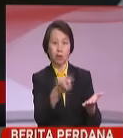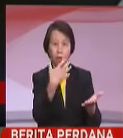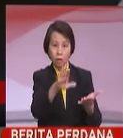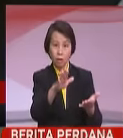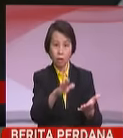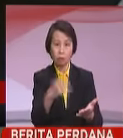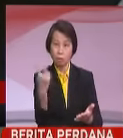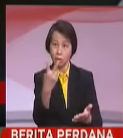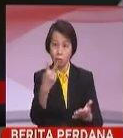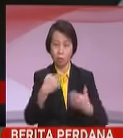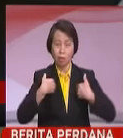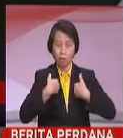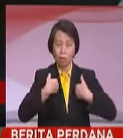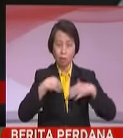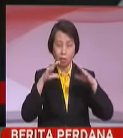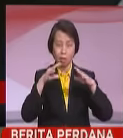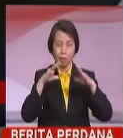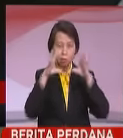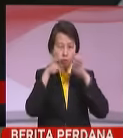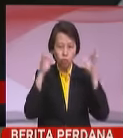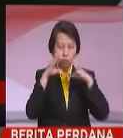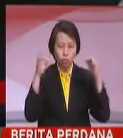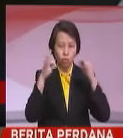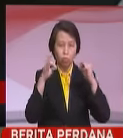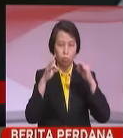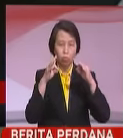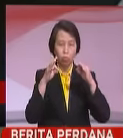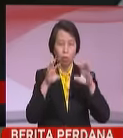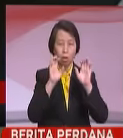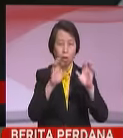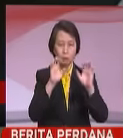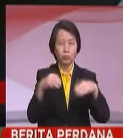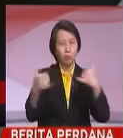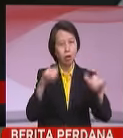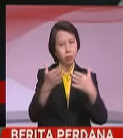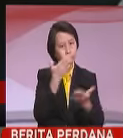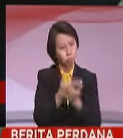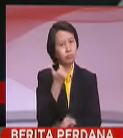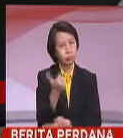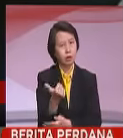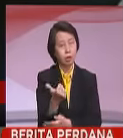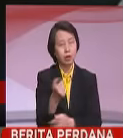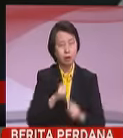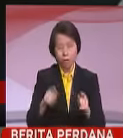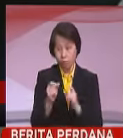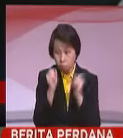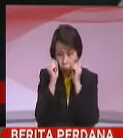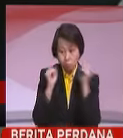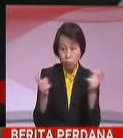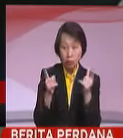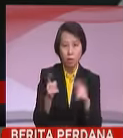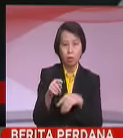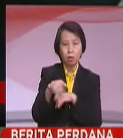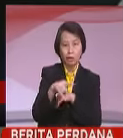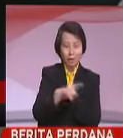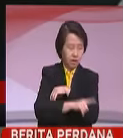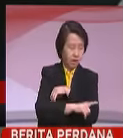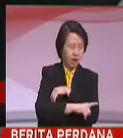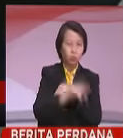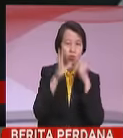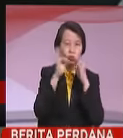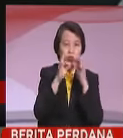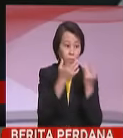selepas kedua-dua haiwan terbabit dilihat bermain-main dengan baik. Tetapi apa yang mengejutkan netizen, ekor kucing